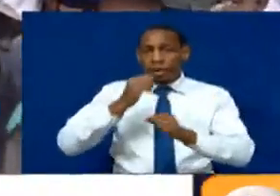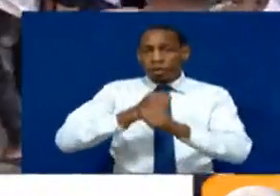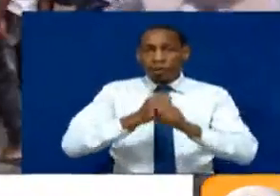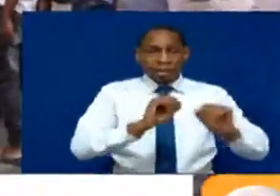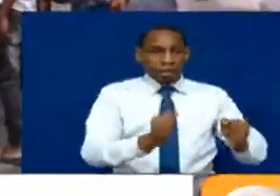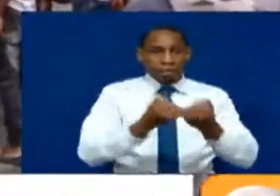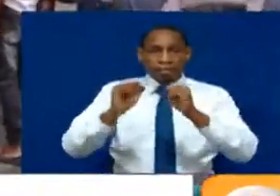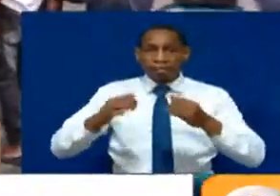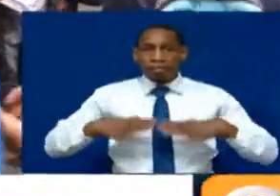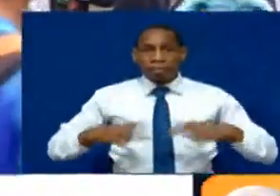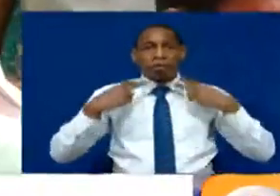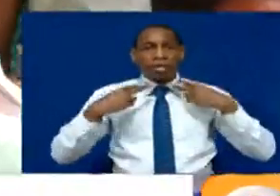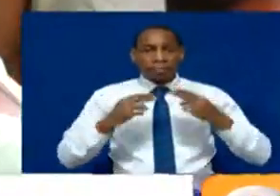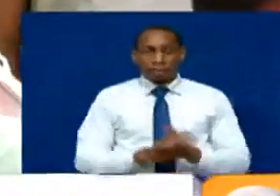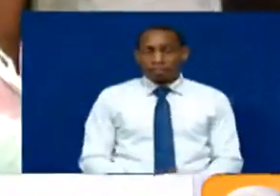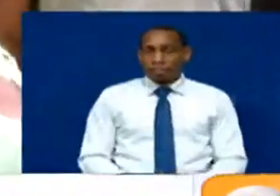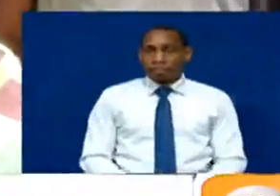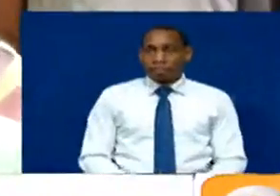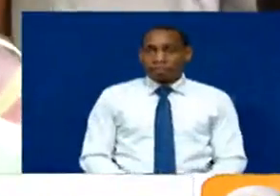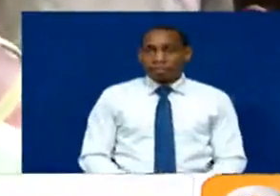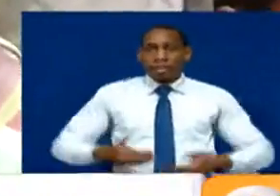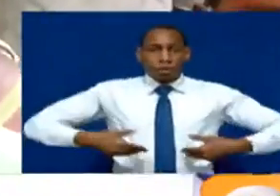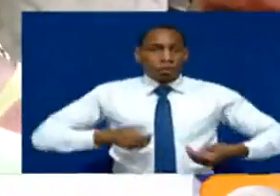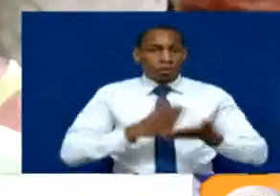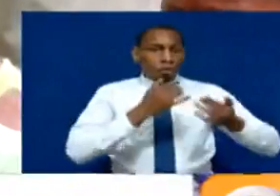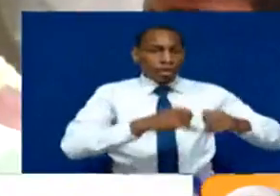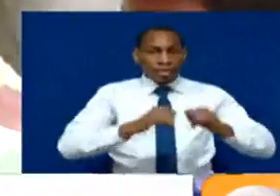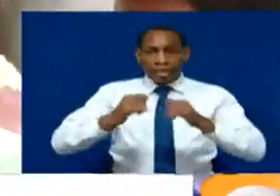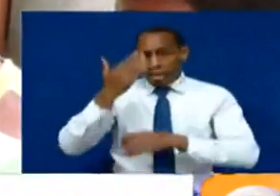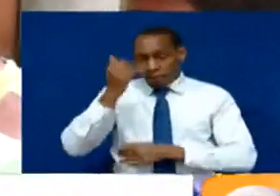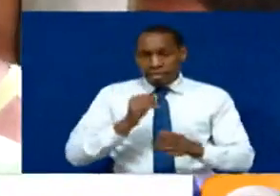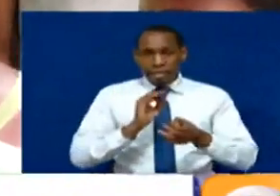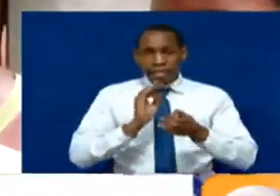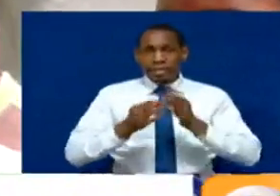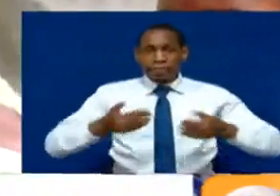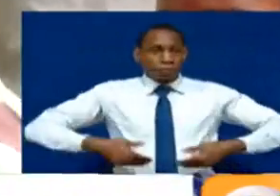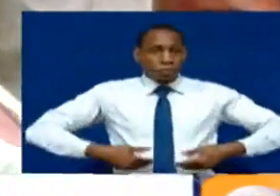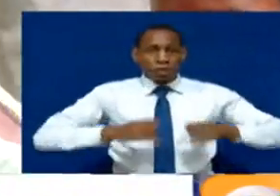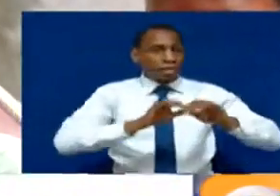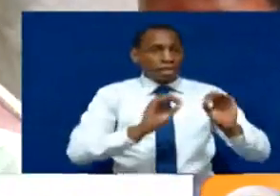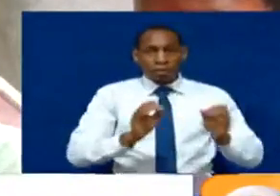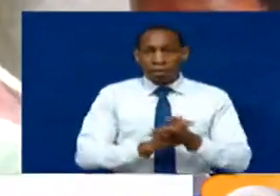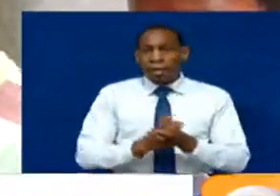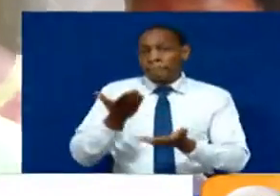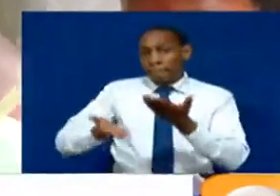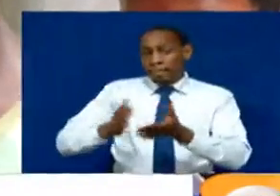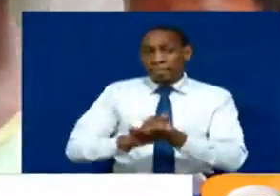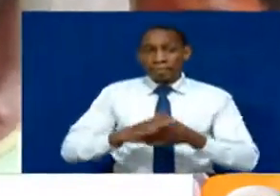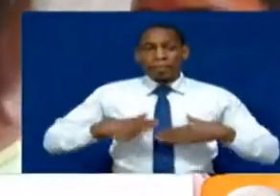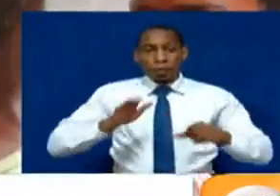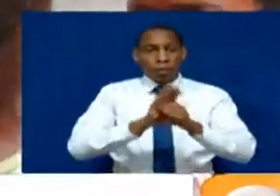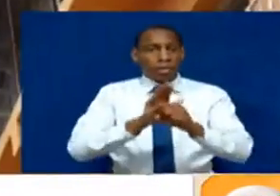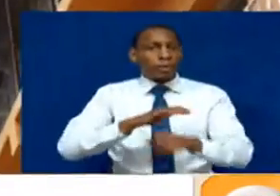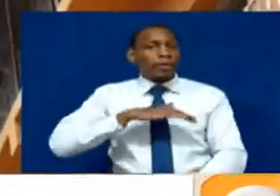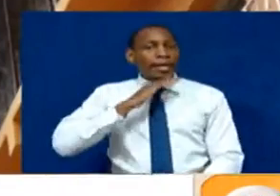za kuwaokoa waliokuwa ndani. Vijana wetu walisaidia watu sana waliotoa kama yake, kama si hawa vijana wa mtaa huu hapa tungetoa maiti nyingi